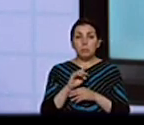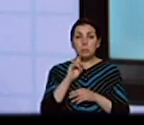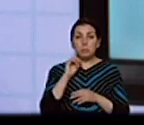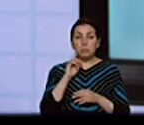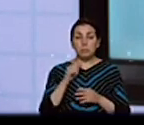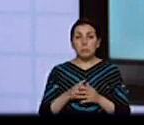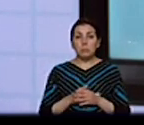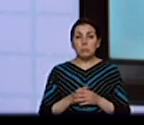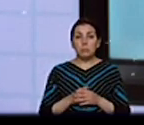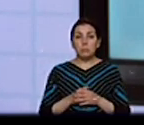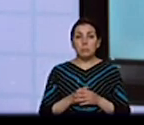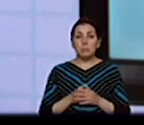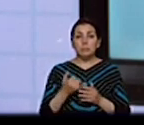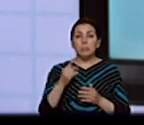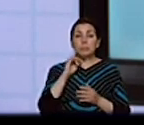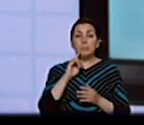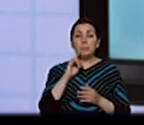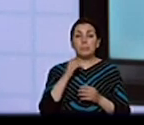buni o'rab